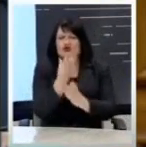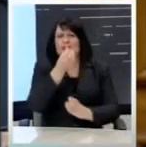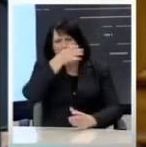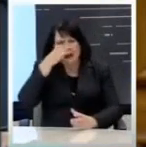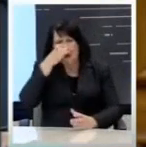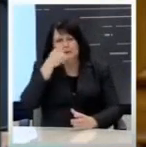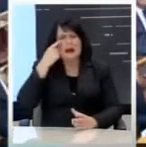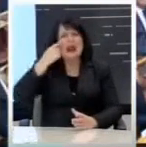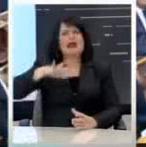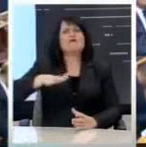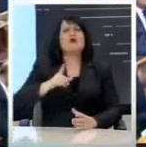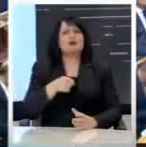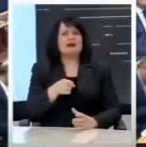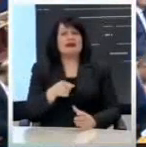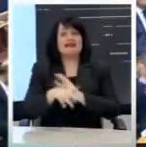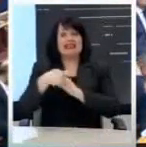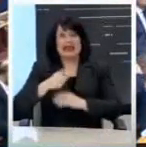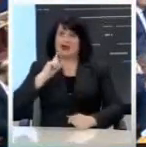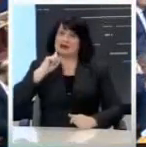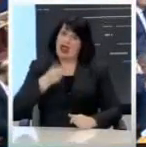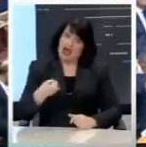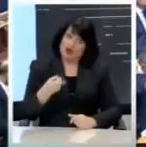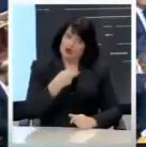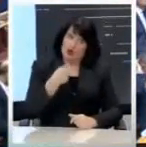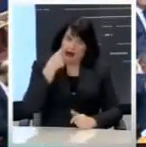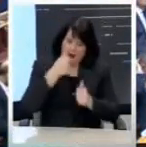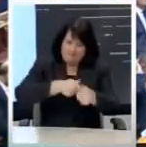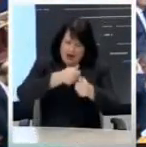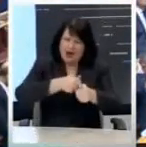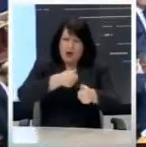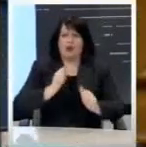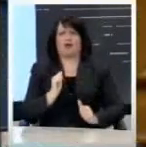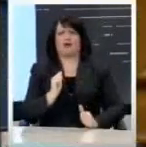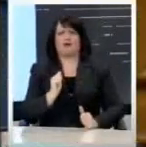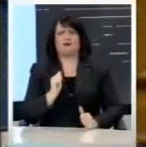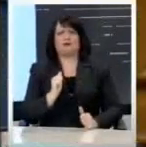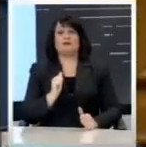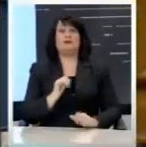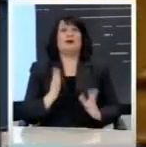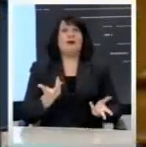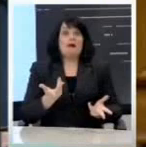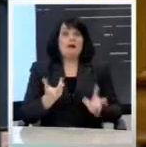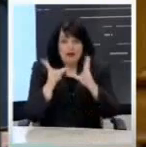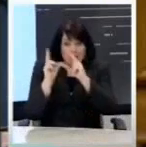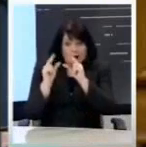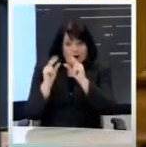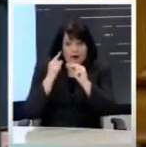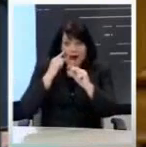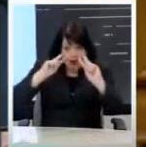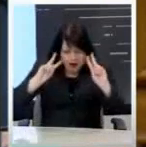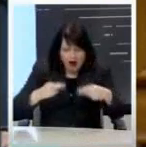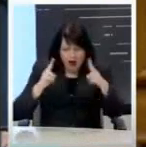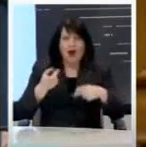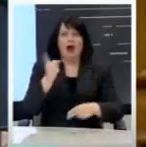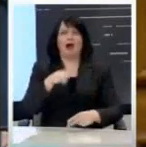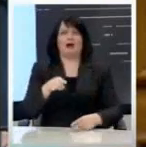ύποπτοι για τέλεση εγκλημάτων του κοινού ποινικού δικαίου. Έπεσε πάνω σε συνομιλίες με κάποιον